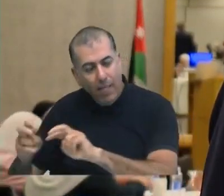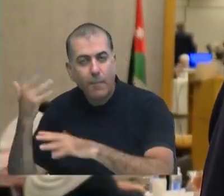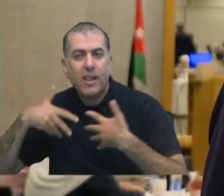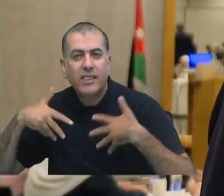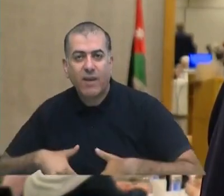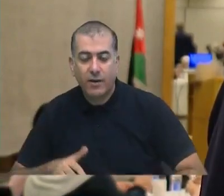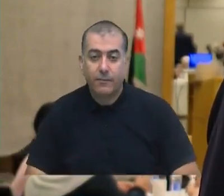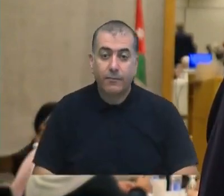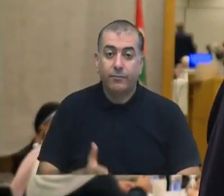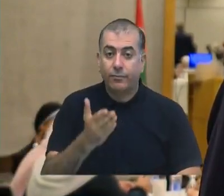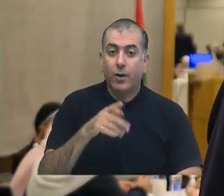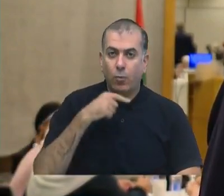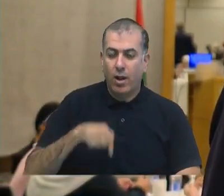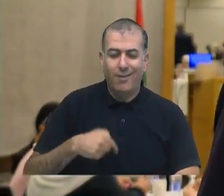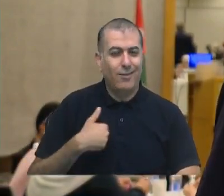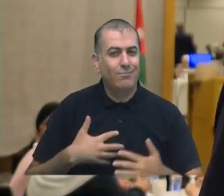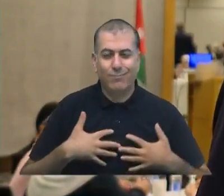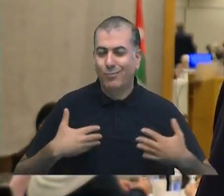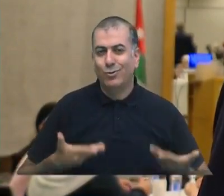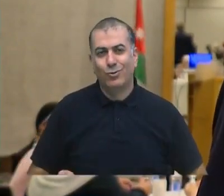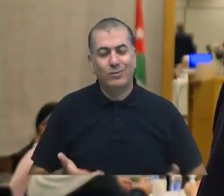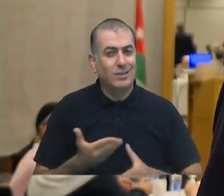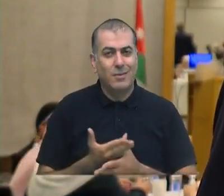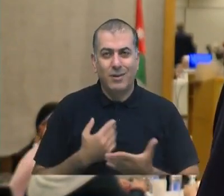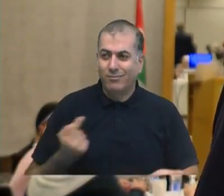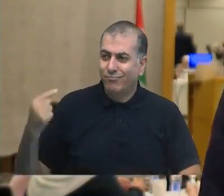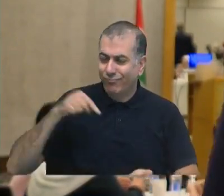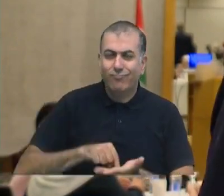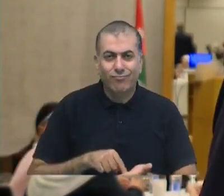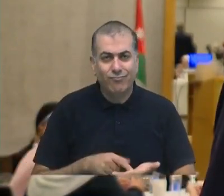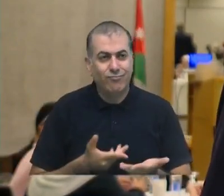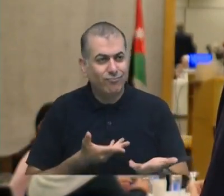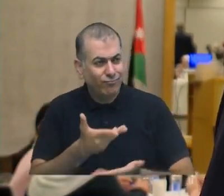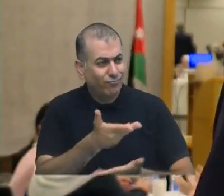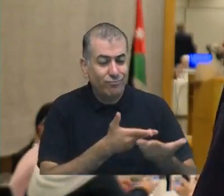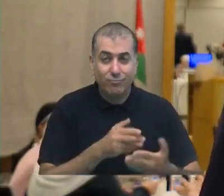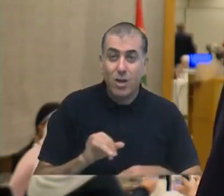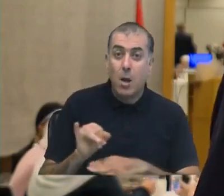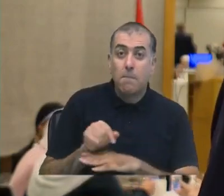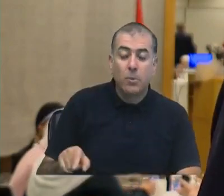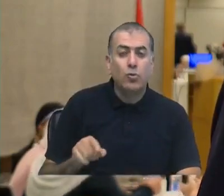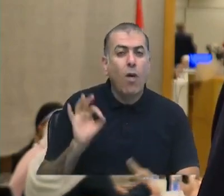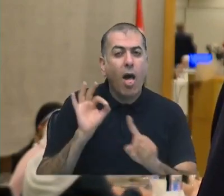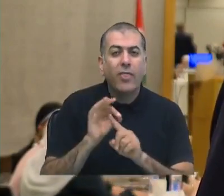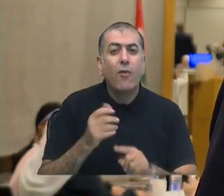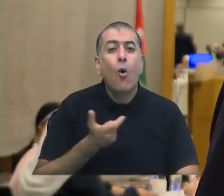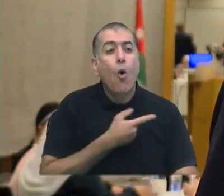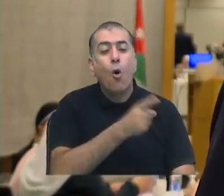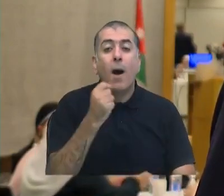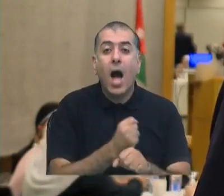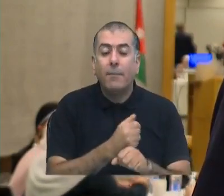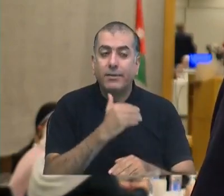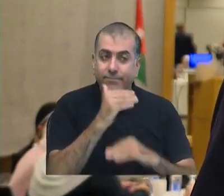الوطنيه اننا مسرورون جدا لوجودنا هنا حيث يسعى هذا المشروع الى تطوير القطاع العام وتقييم